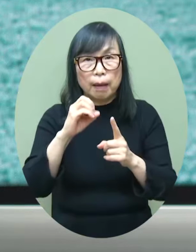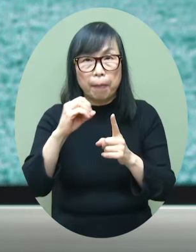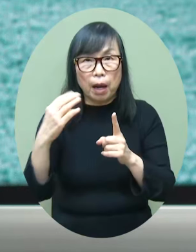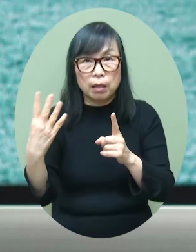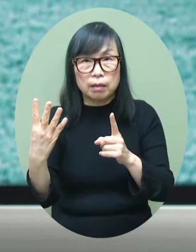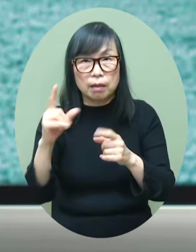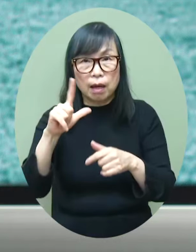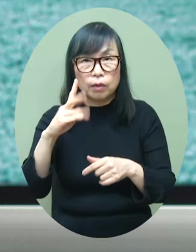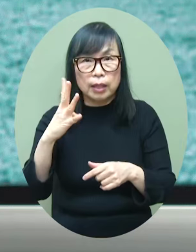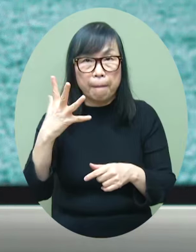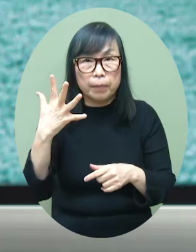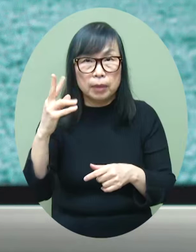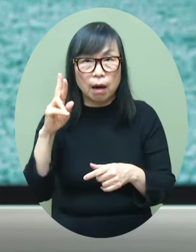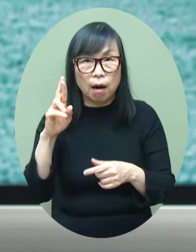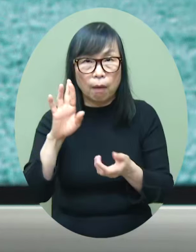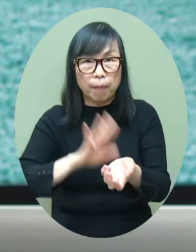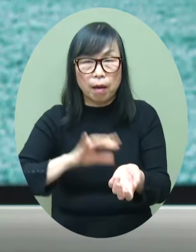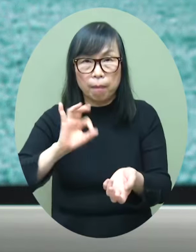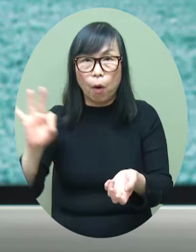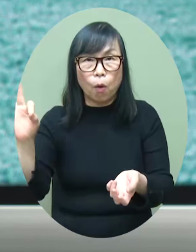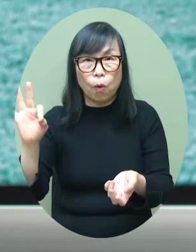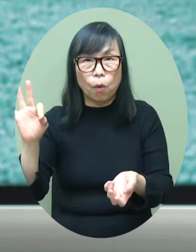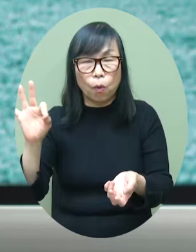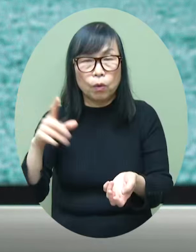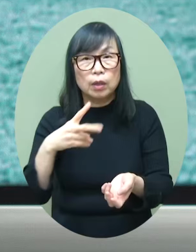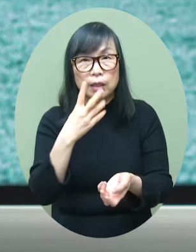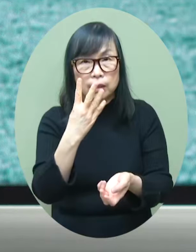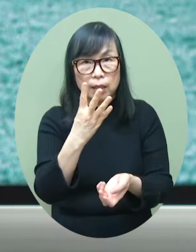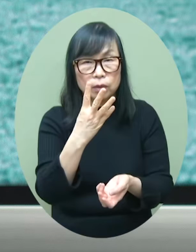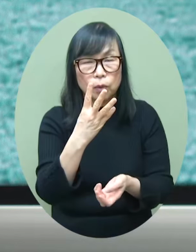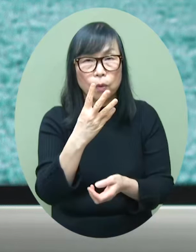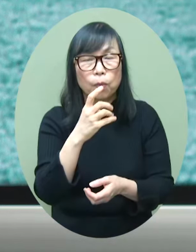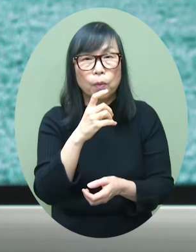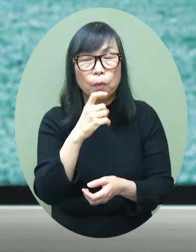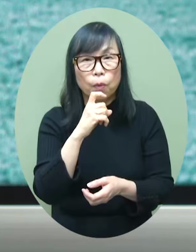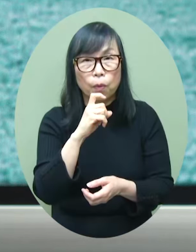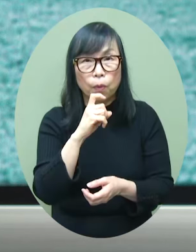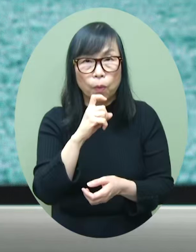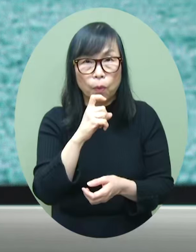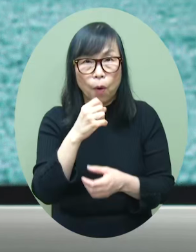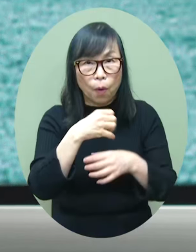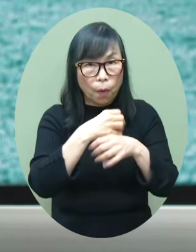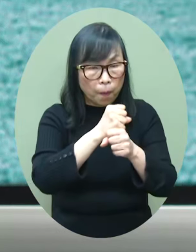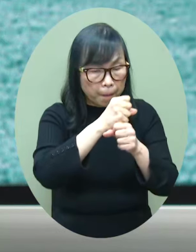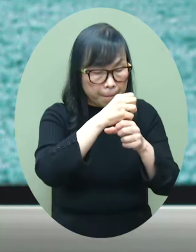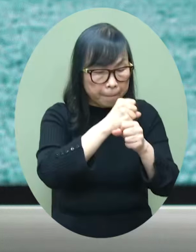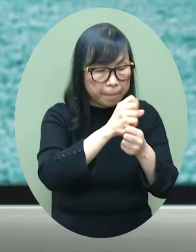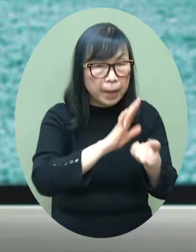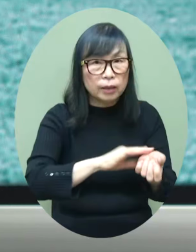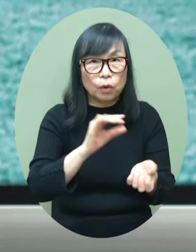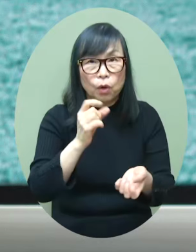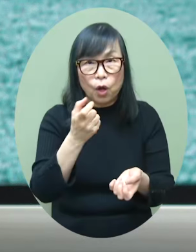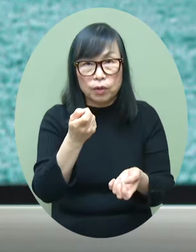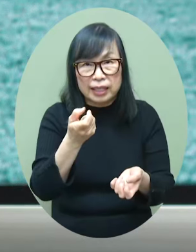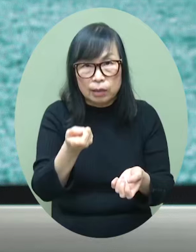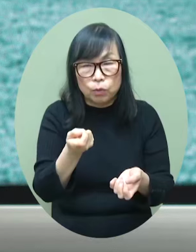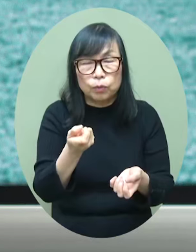104宗係 L452R 係陰性啦，而4宗咧係嗰個樣本嗰個病毒量太低